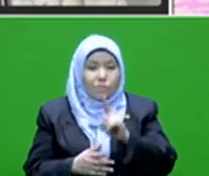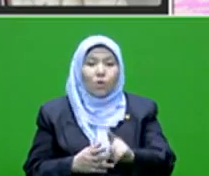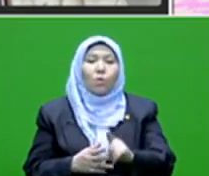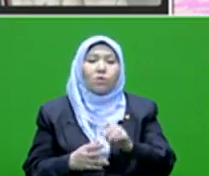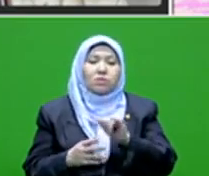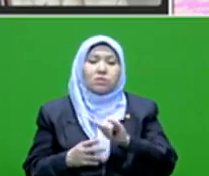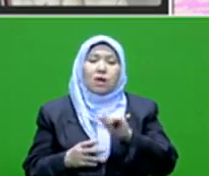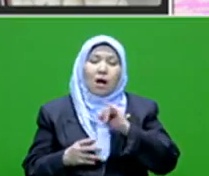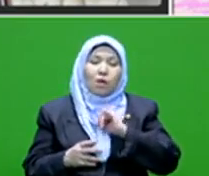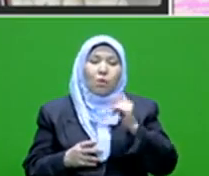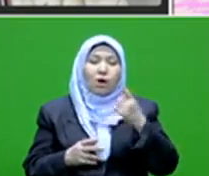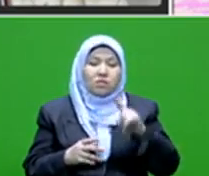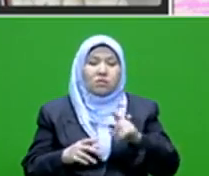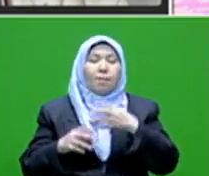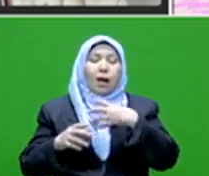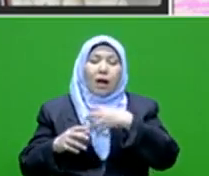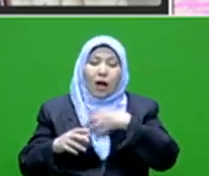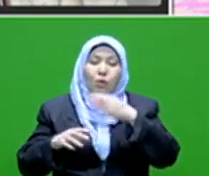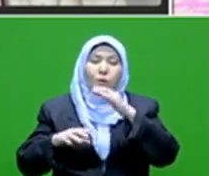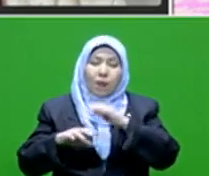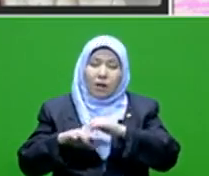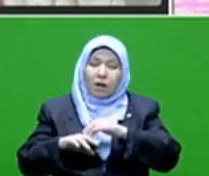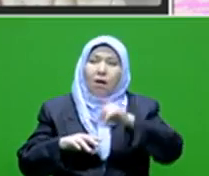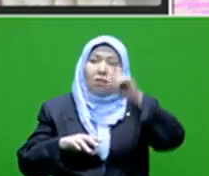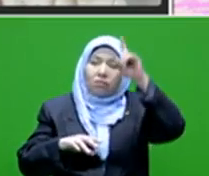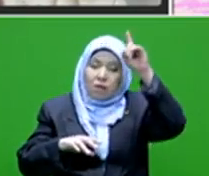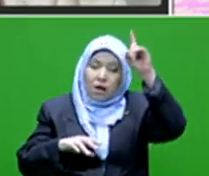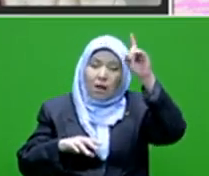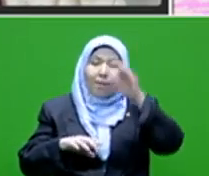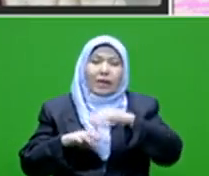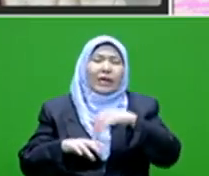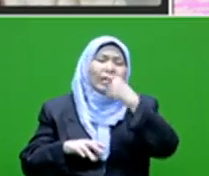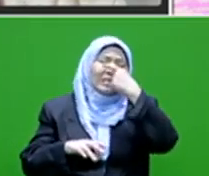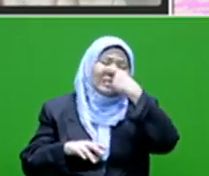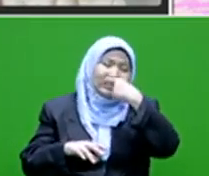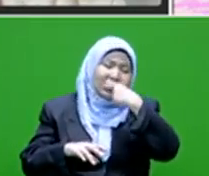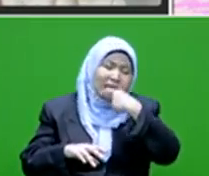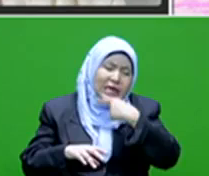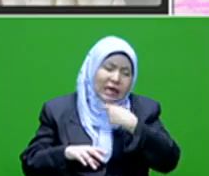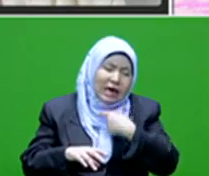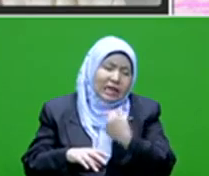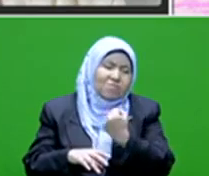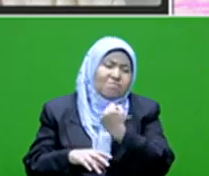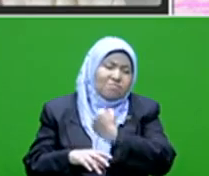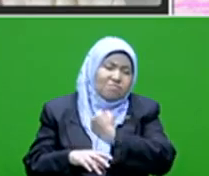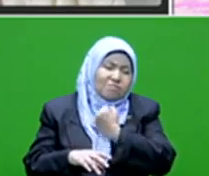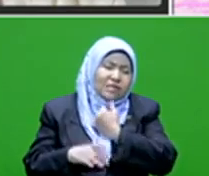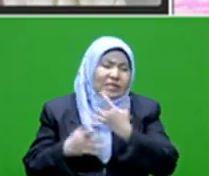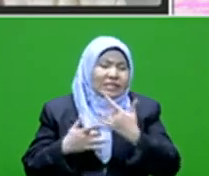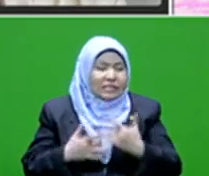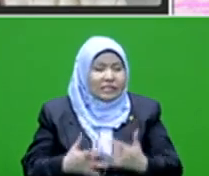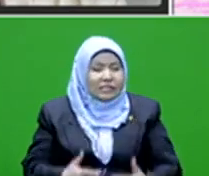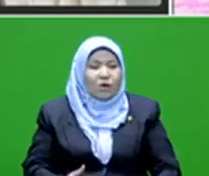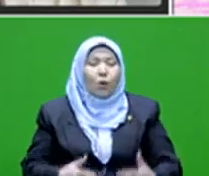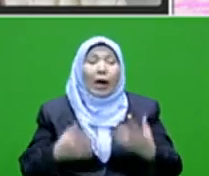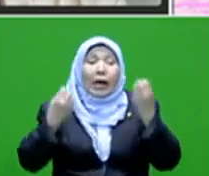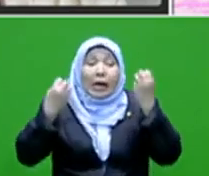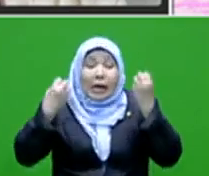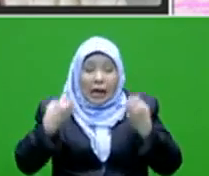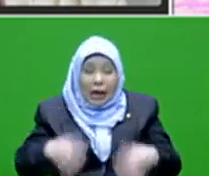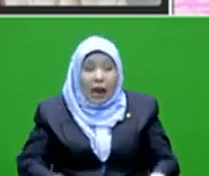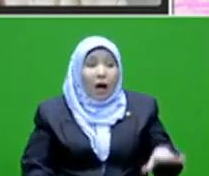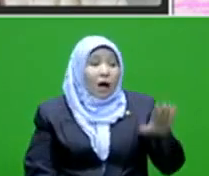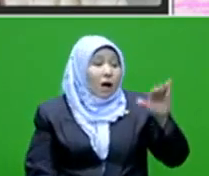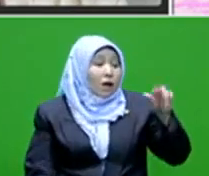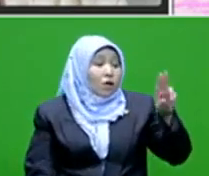wa huzni, mengadu kepada Allah pada kesedihan yang jangka masa panjang, iaitu merujuk kepada kehilangan Yusuf